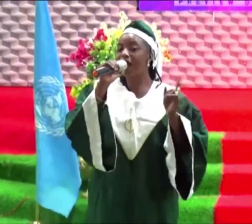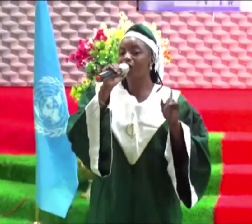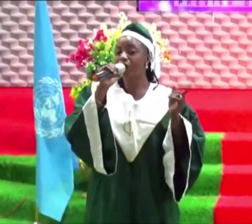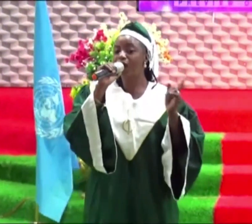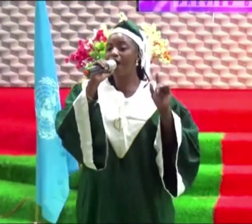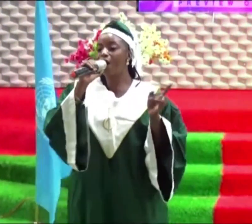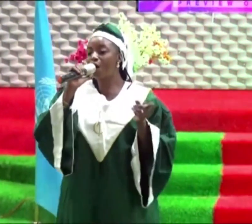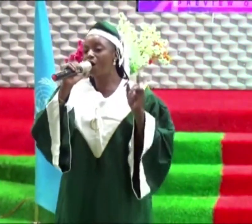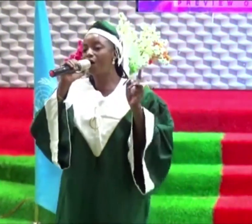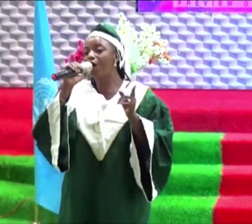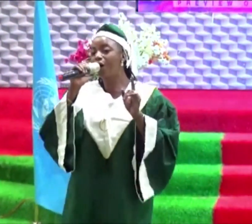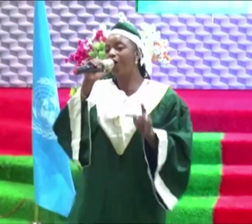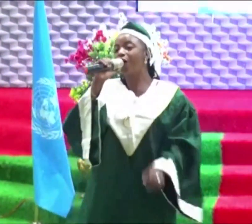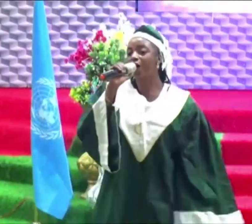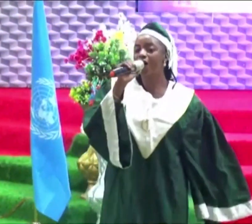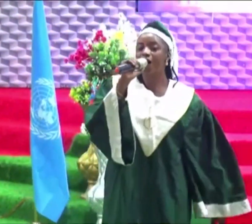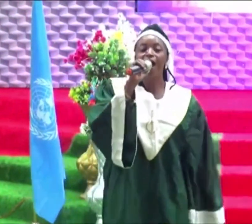ọjà àdúrà o.